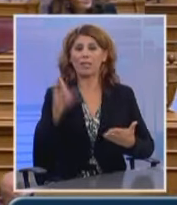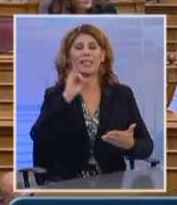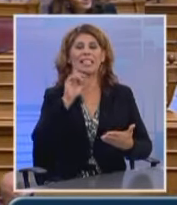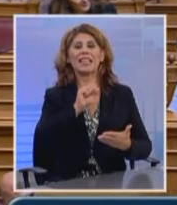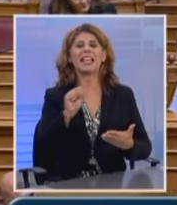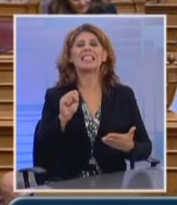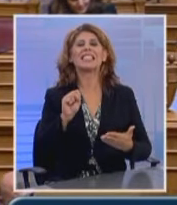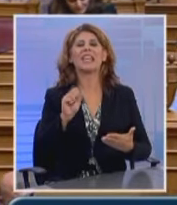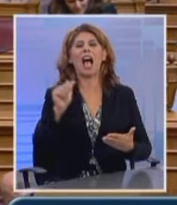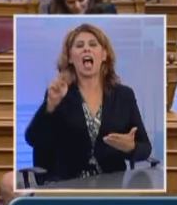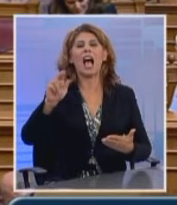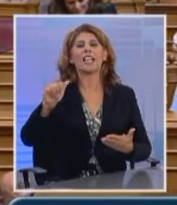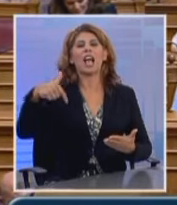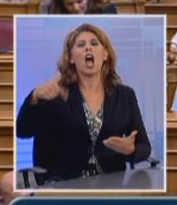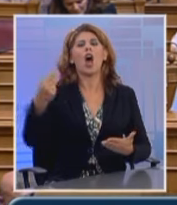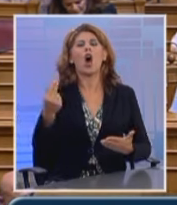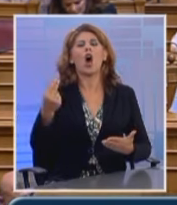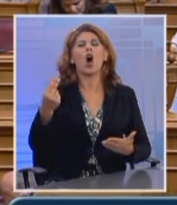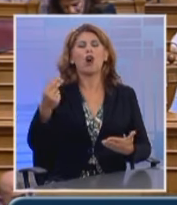Σία Αναγνωστοπούλου.